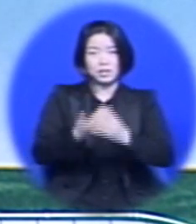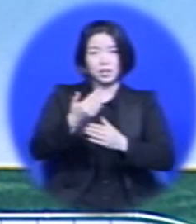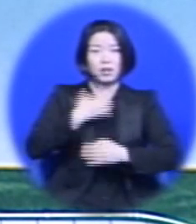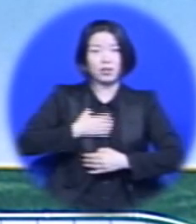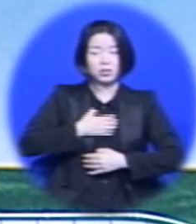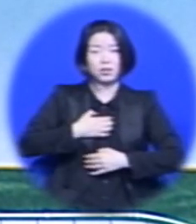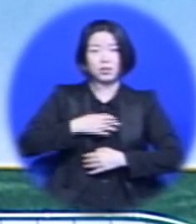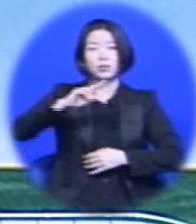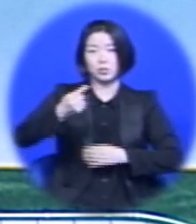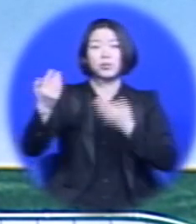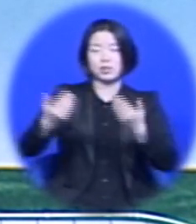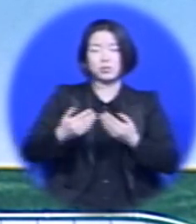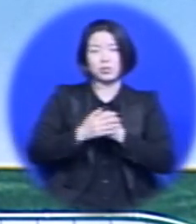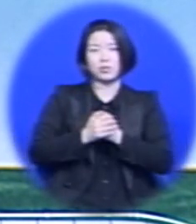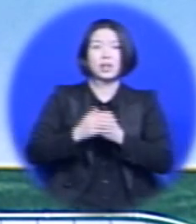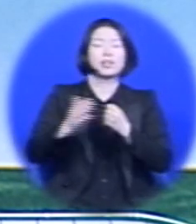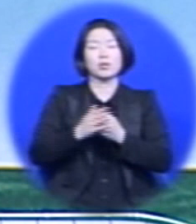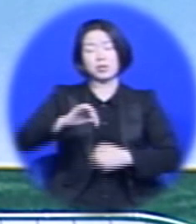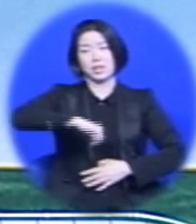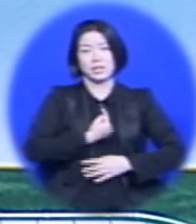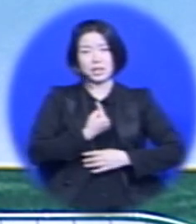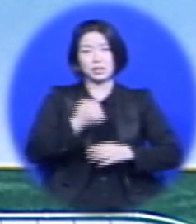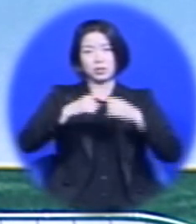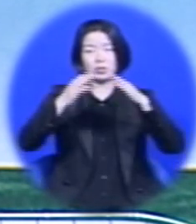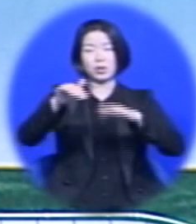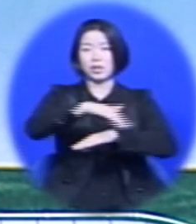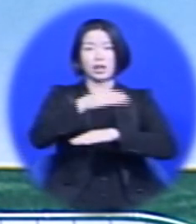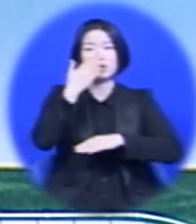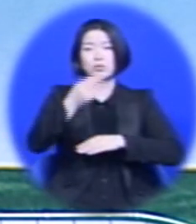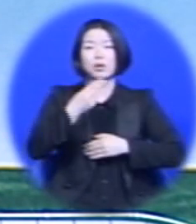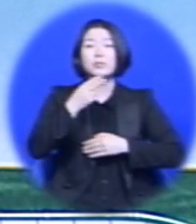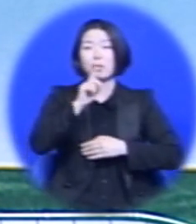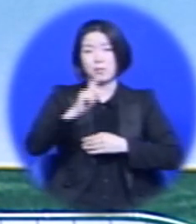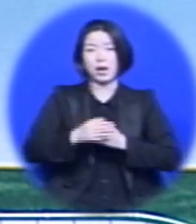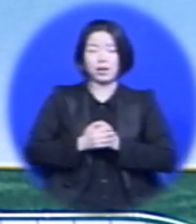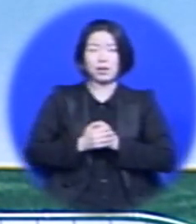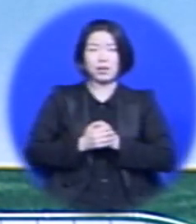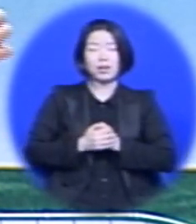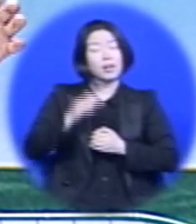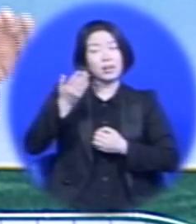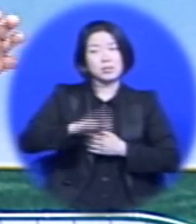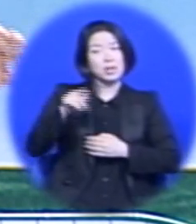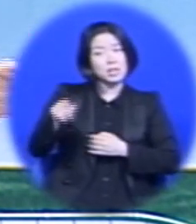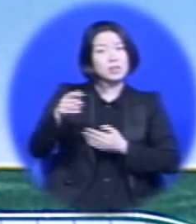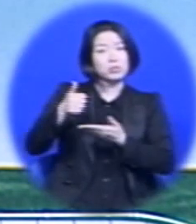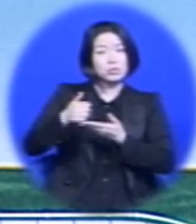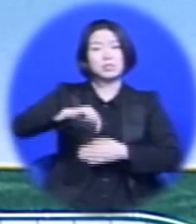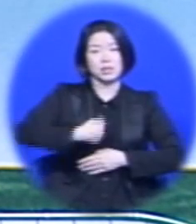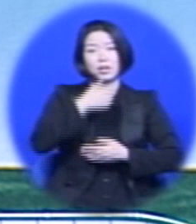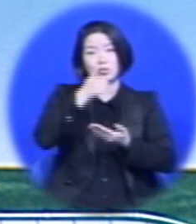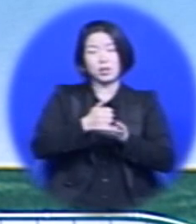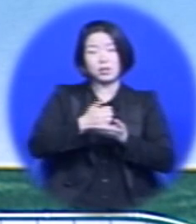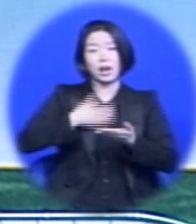걱정까지 해주고 그래서 자기는 교회 다닐 수가 없다고 말하는 분들 이분은 진짜 자기 죄를 알고